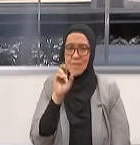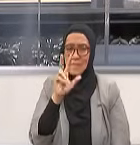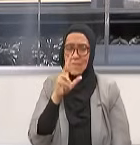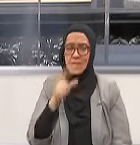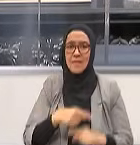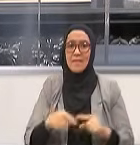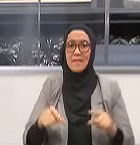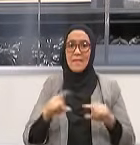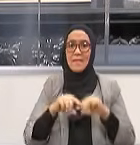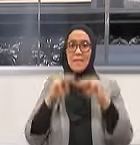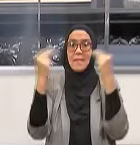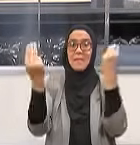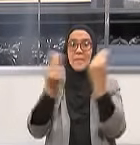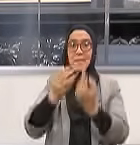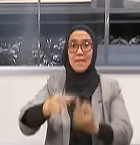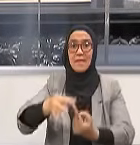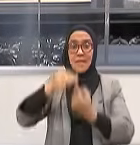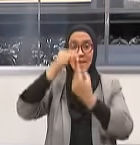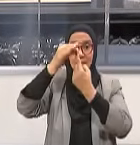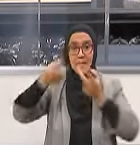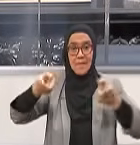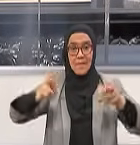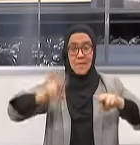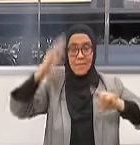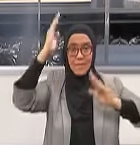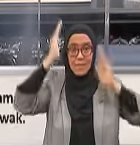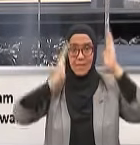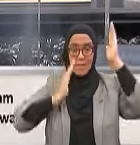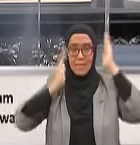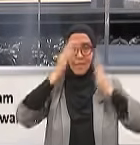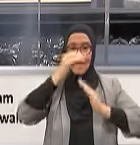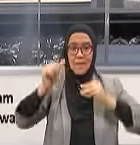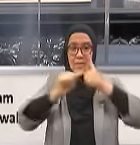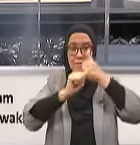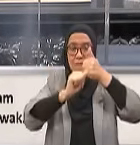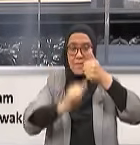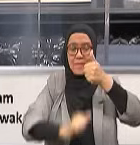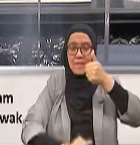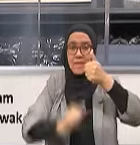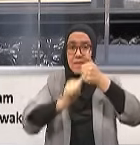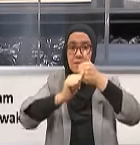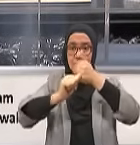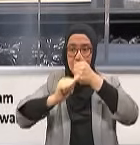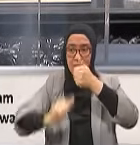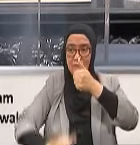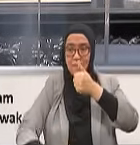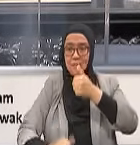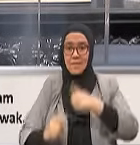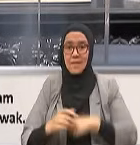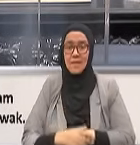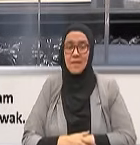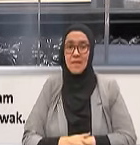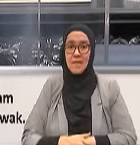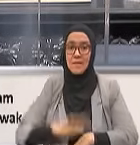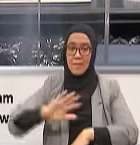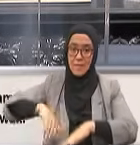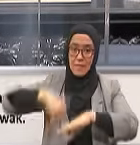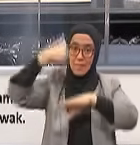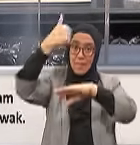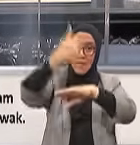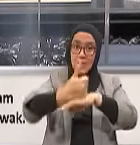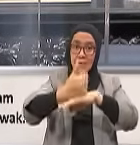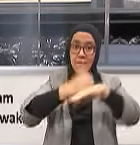Malaysia ml63 serta jawaban kuasa joran kuasa yang telah ditubuhkan